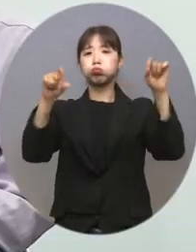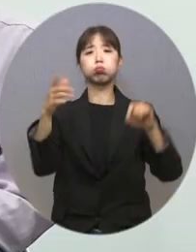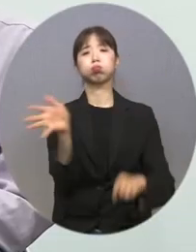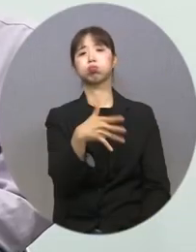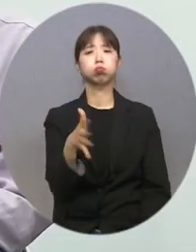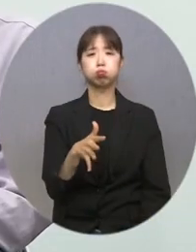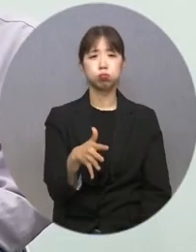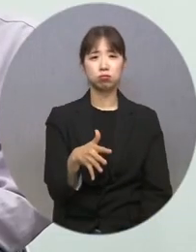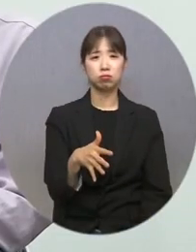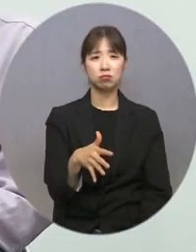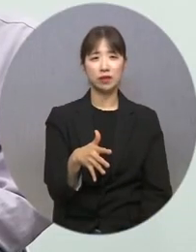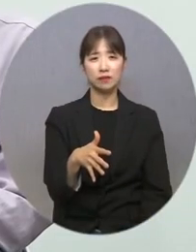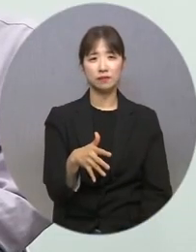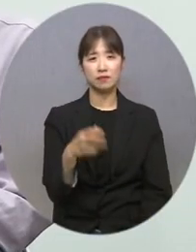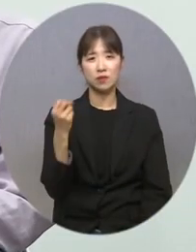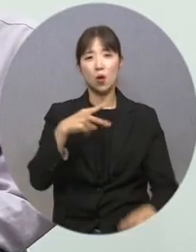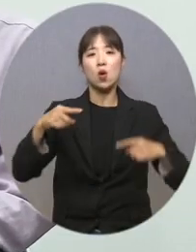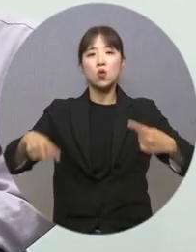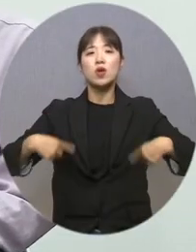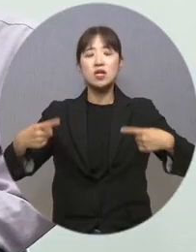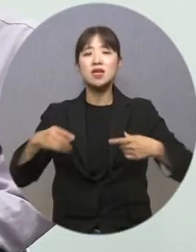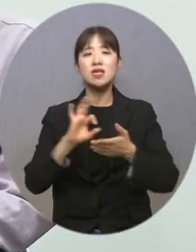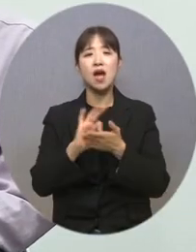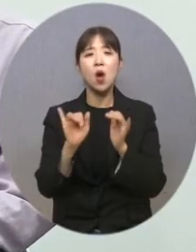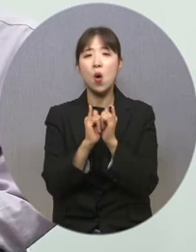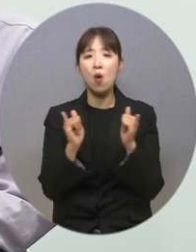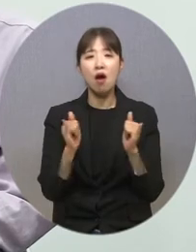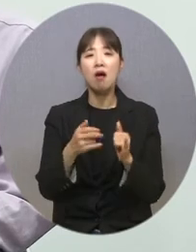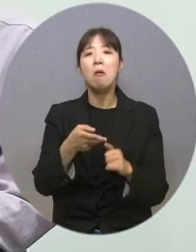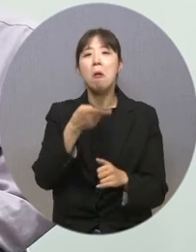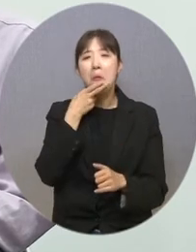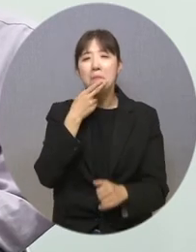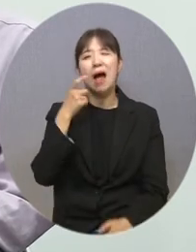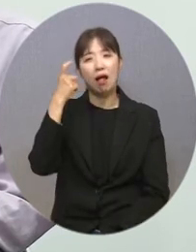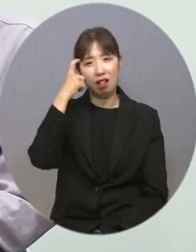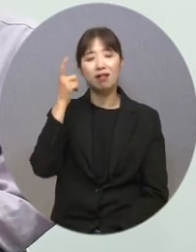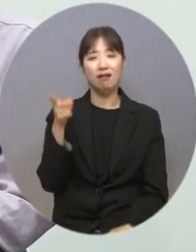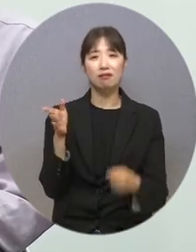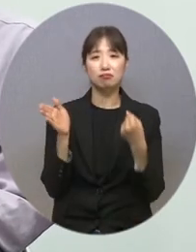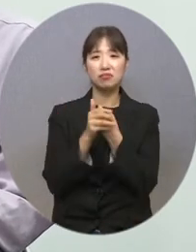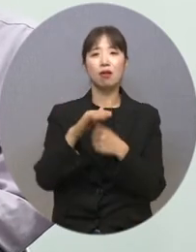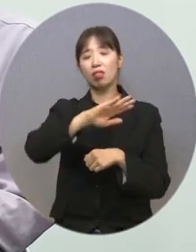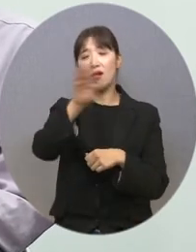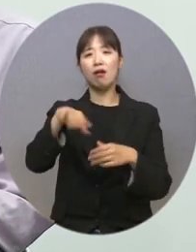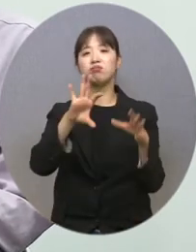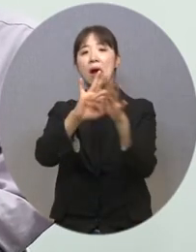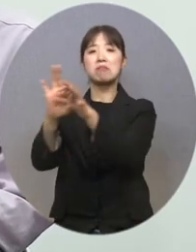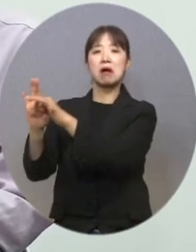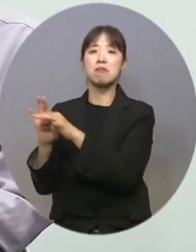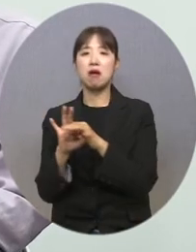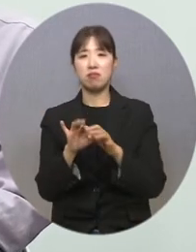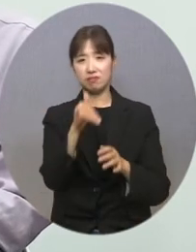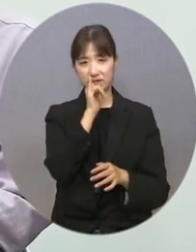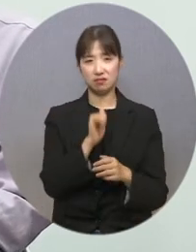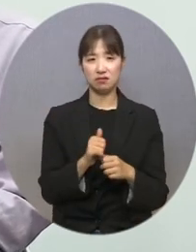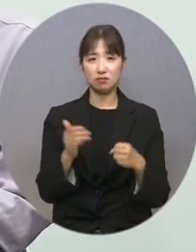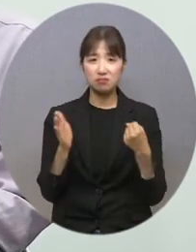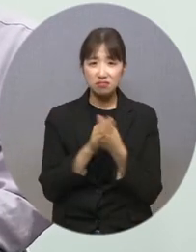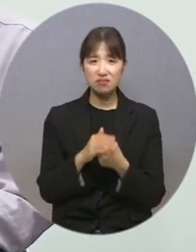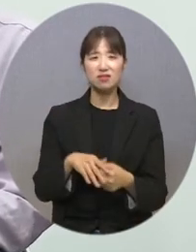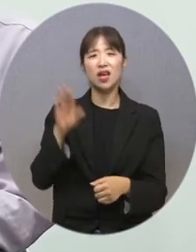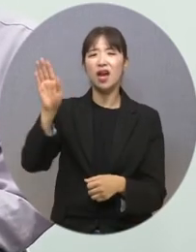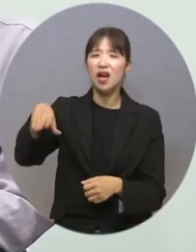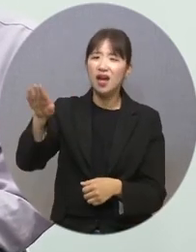않거나 어 휠체어 사용자가 오지않을 거라고 생각을 해서인지 다 잠간 오터 라구요 노예 그래서 그걸 또